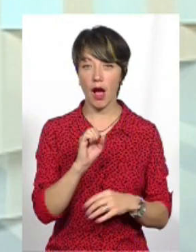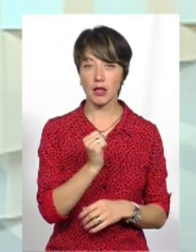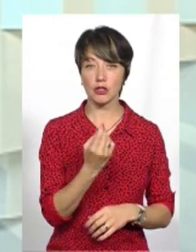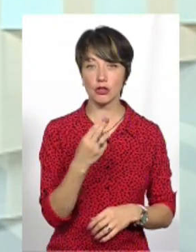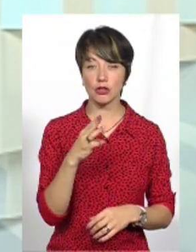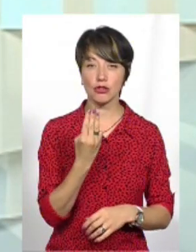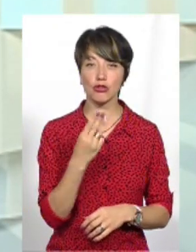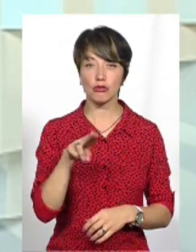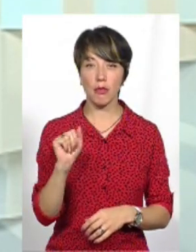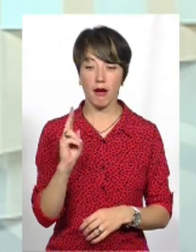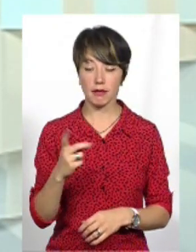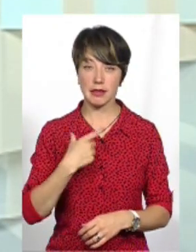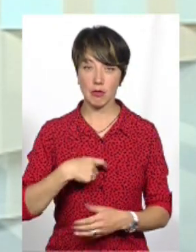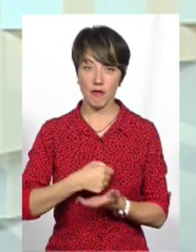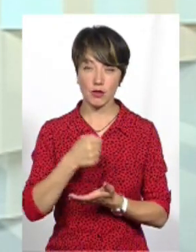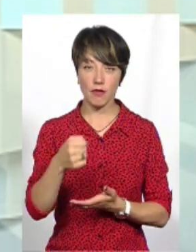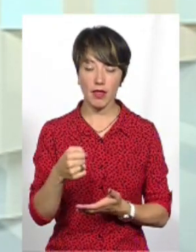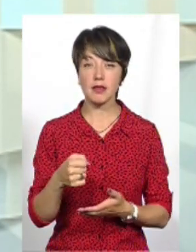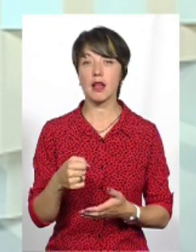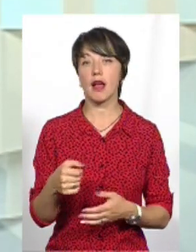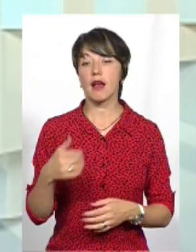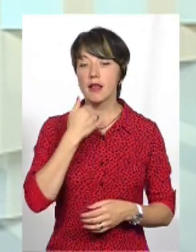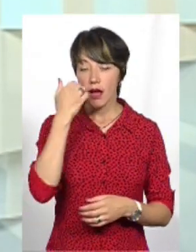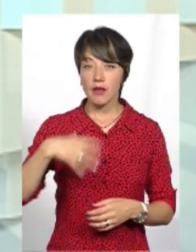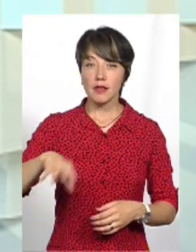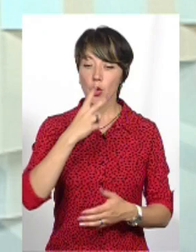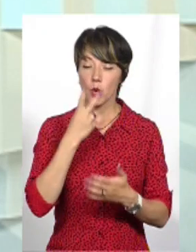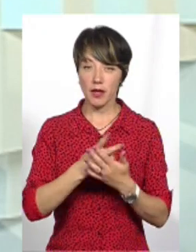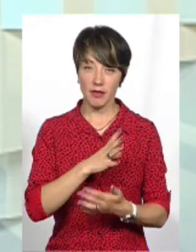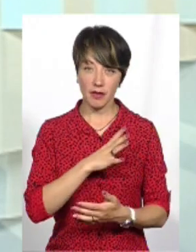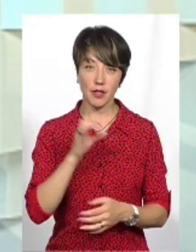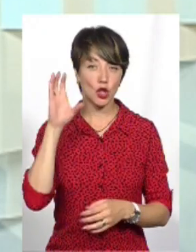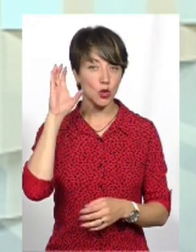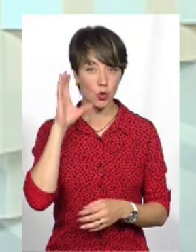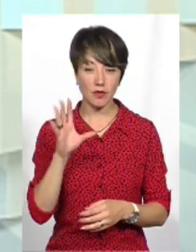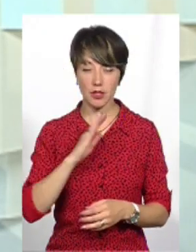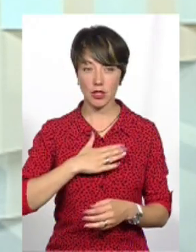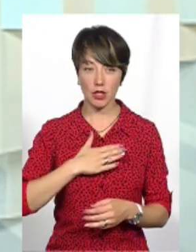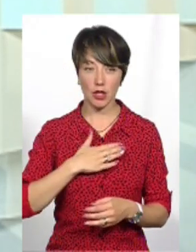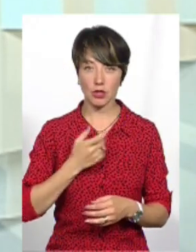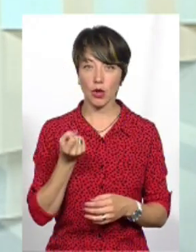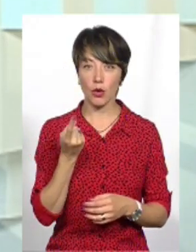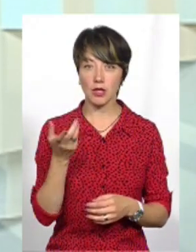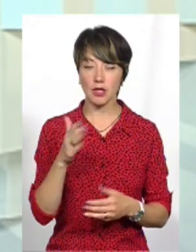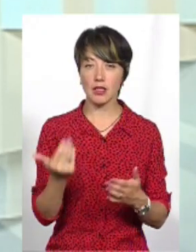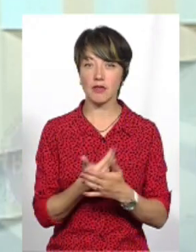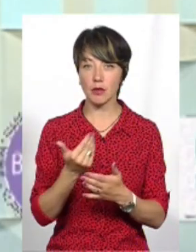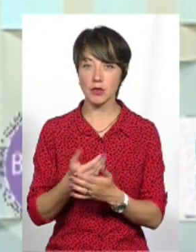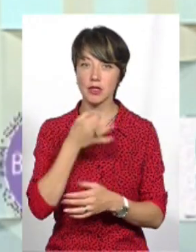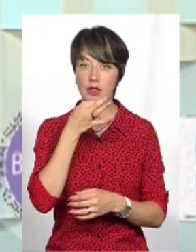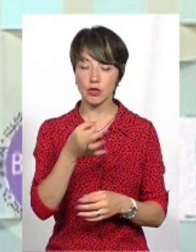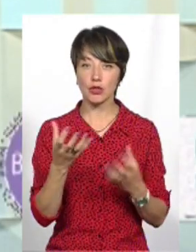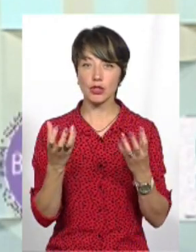Андрієм Шпаком, він самовисуванець. Дякую всім, хто дивився і слухав усі наші 11 випусків. Ще